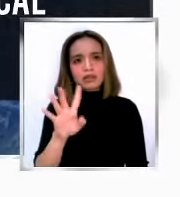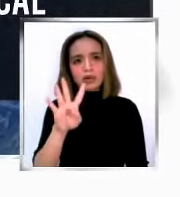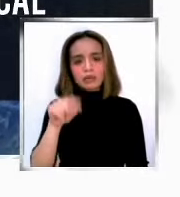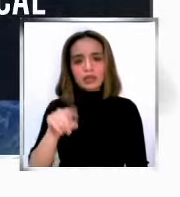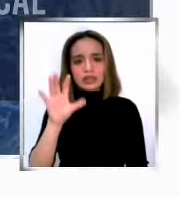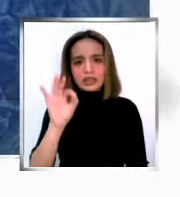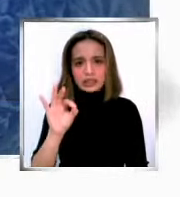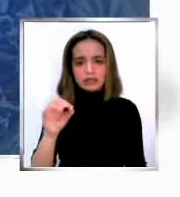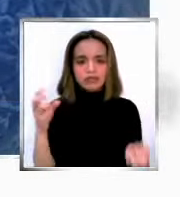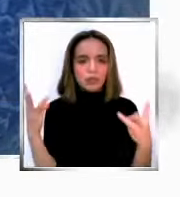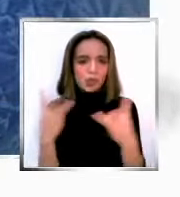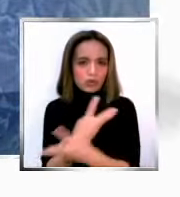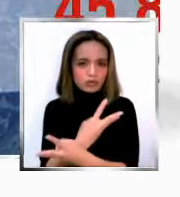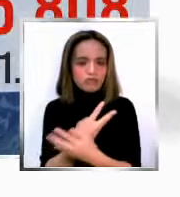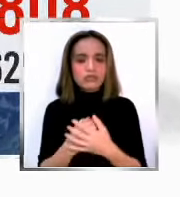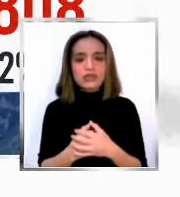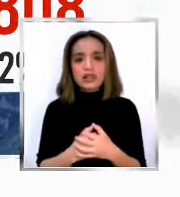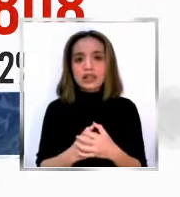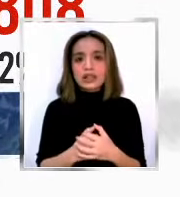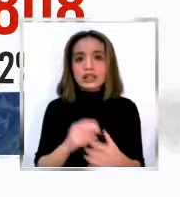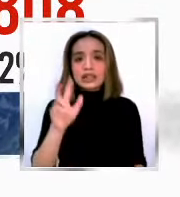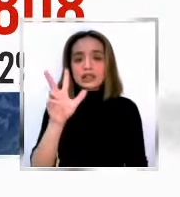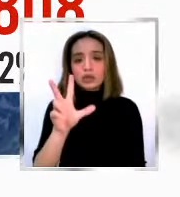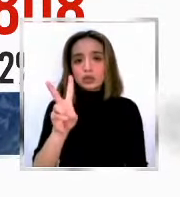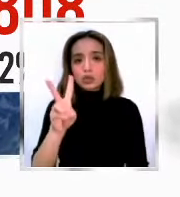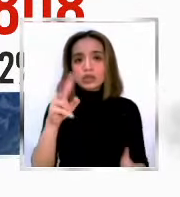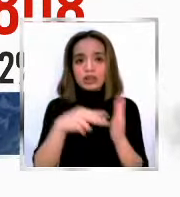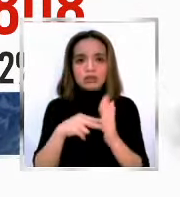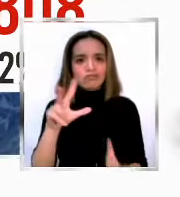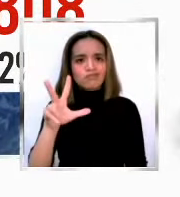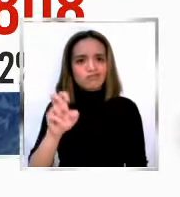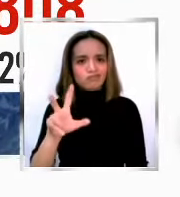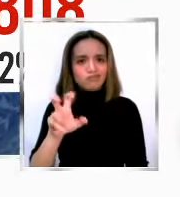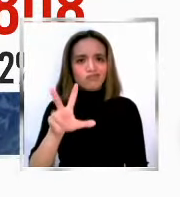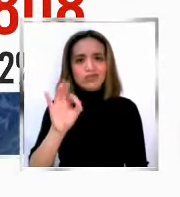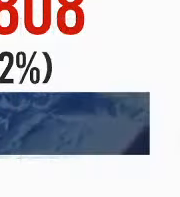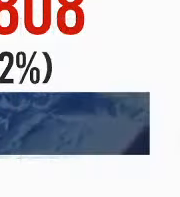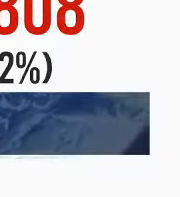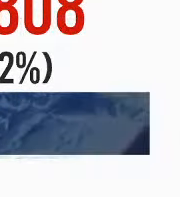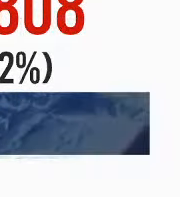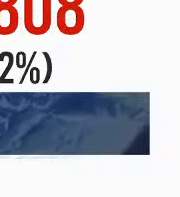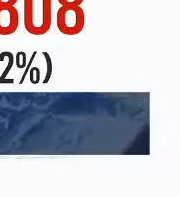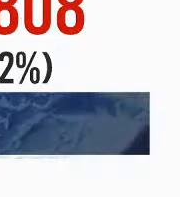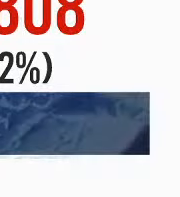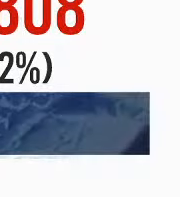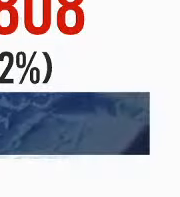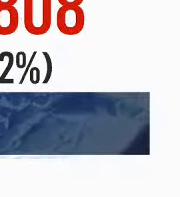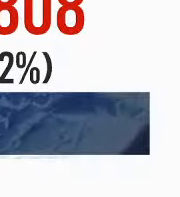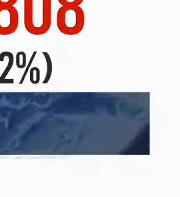critical. 2,393 naman ang mga bagong gumaling sa kaya